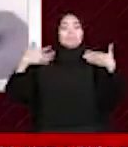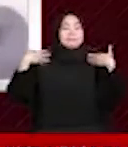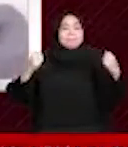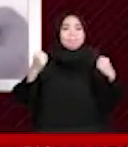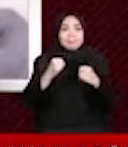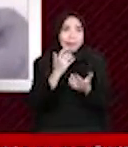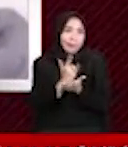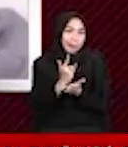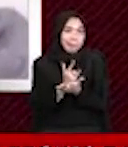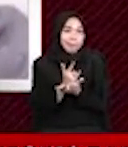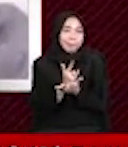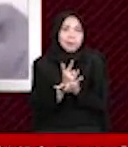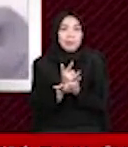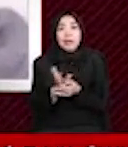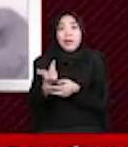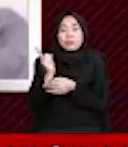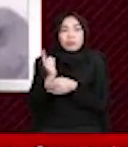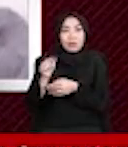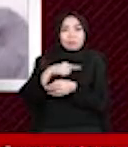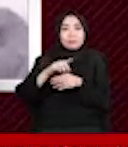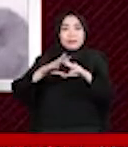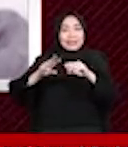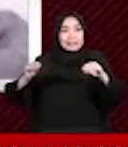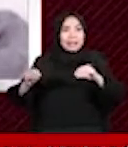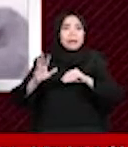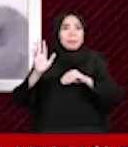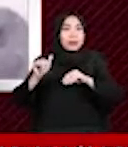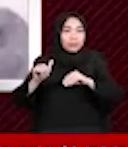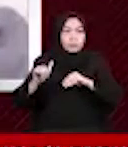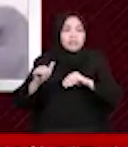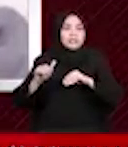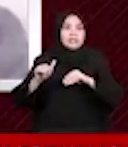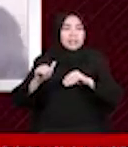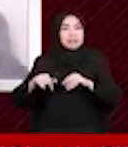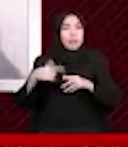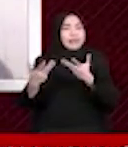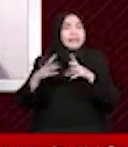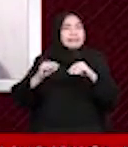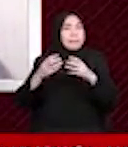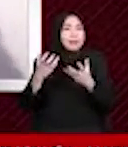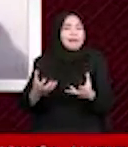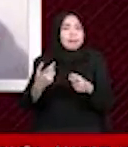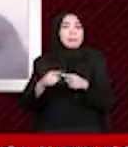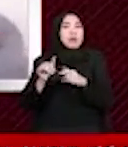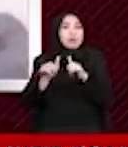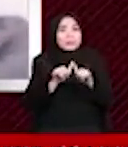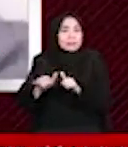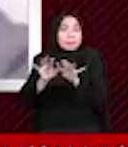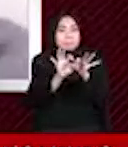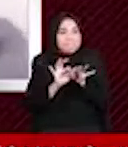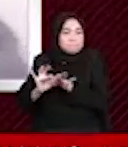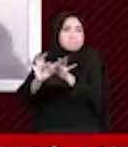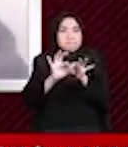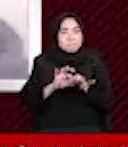yang tinggi bahwa kita sedang dalam tugas, tetapi tugas ini walaupun sangat berat, kita harus lalui bersama dengan keceriaan